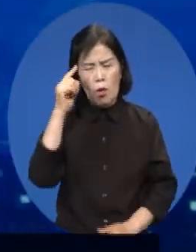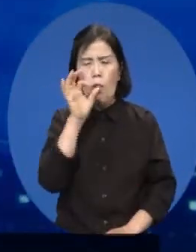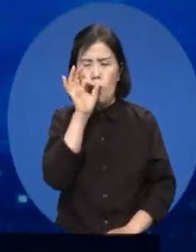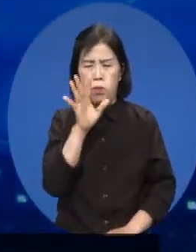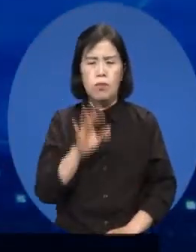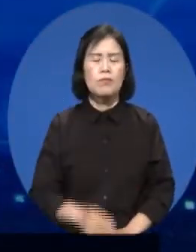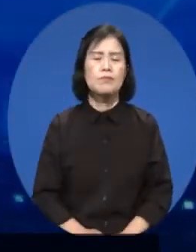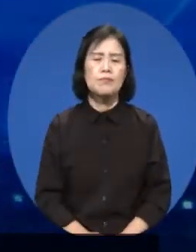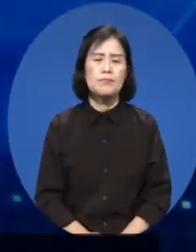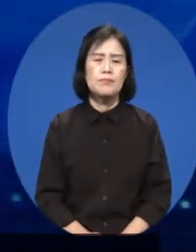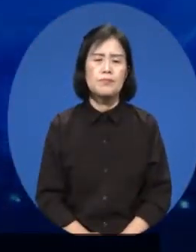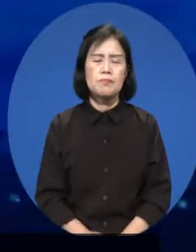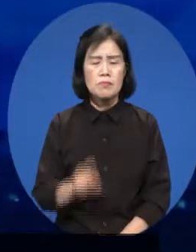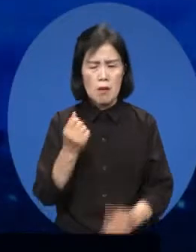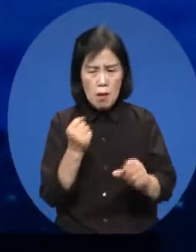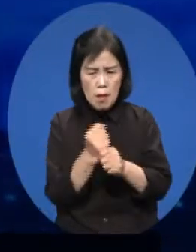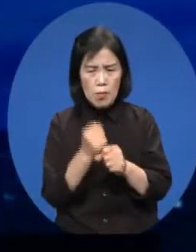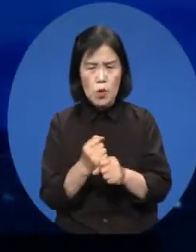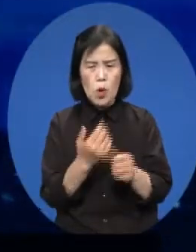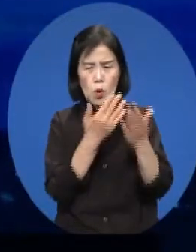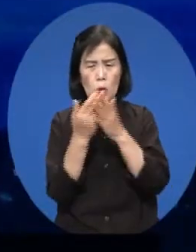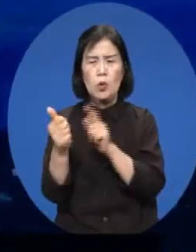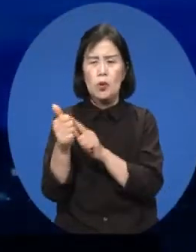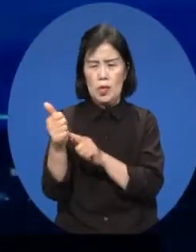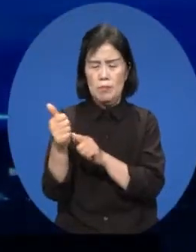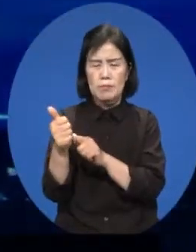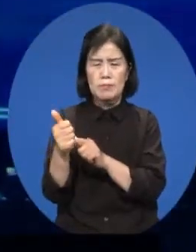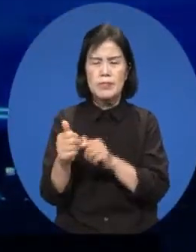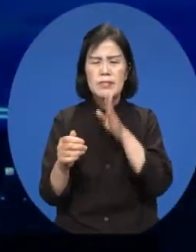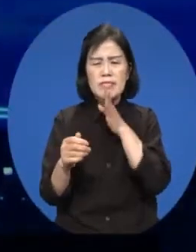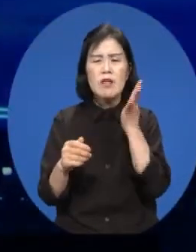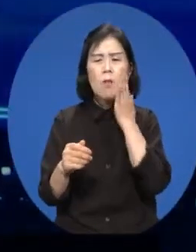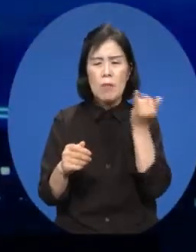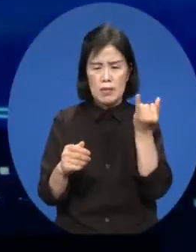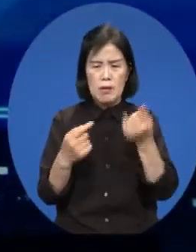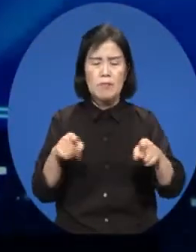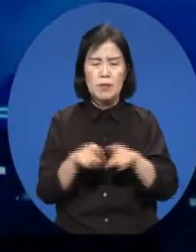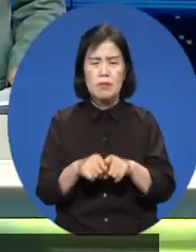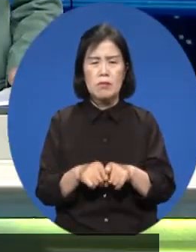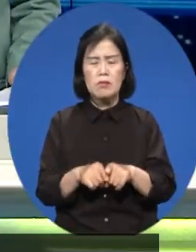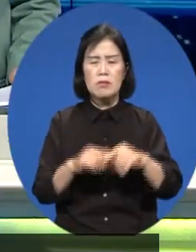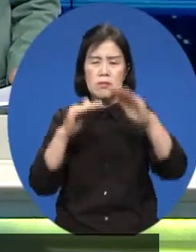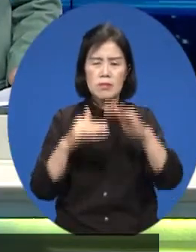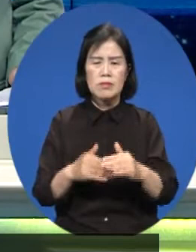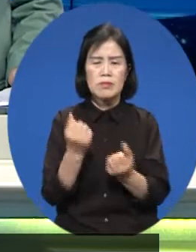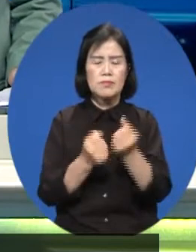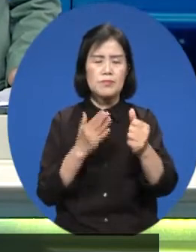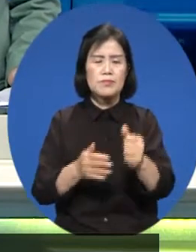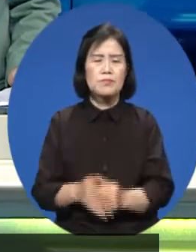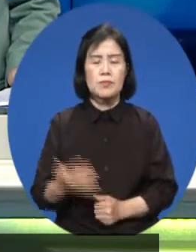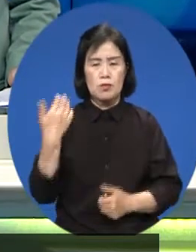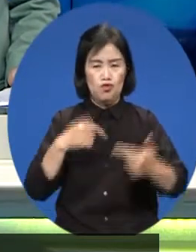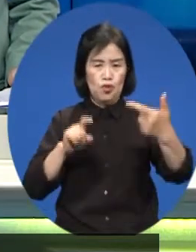인데 어이 를 이렇게 만든 둥근 하기 어제 구속이 됐습니다 친구도 함께 있었구요 그 스님 어떤 있었던 겁니까 내 지난